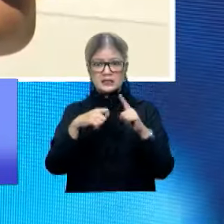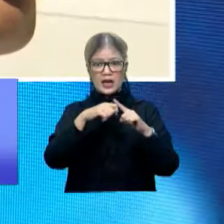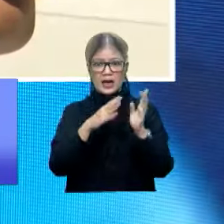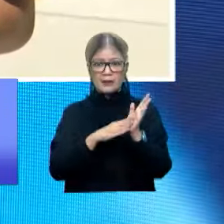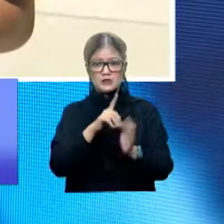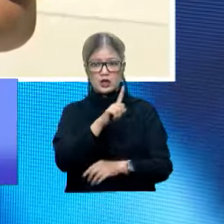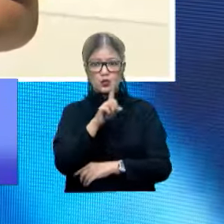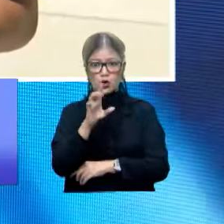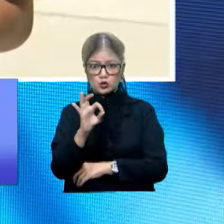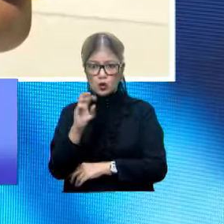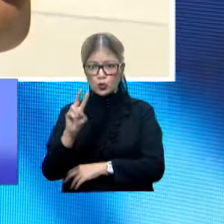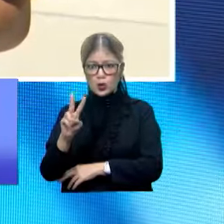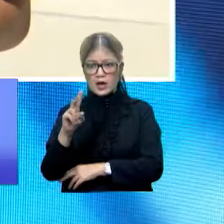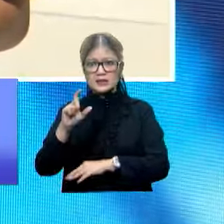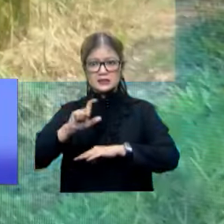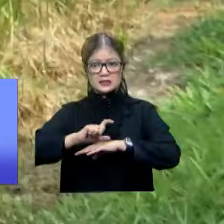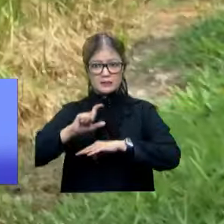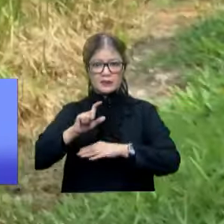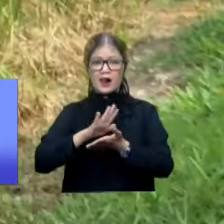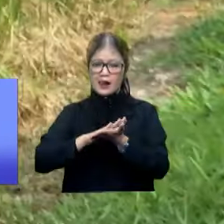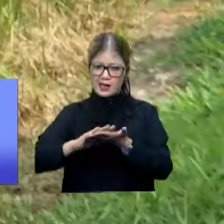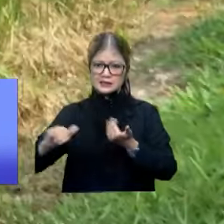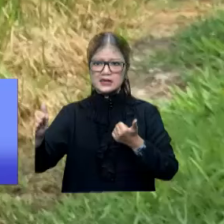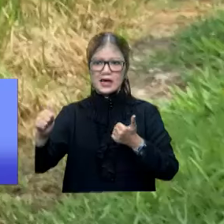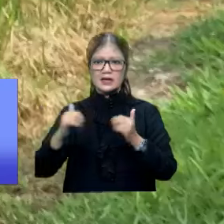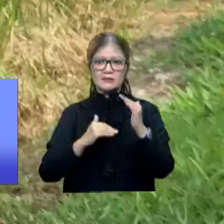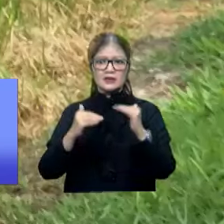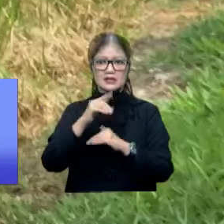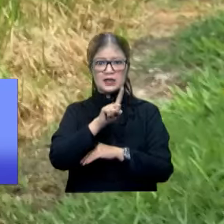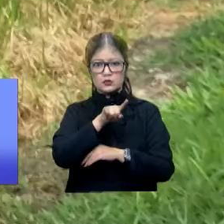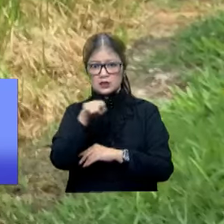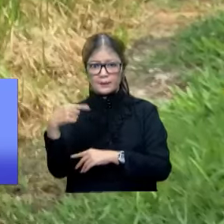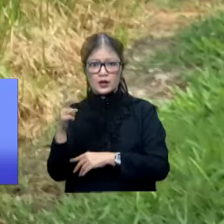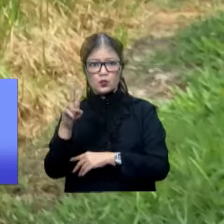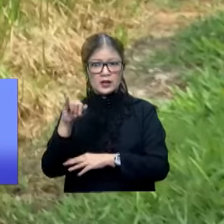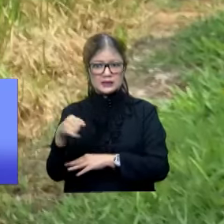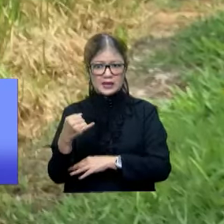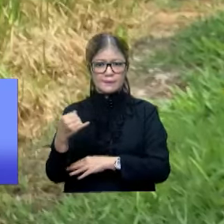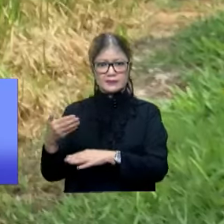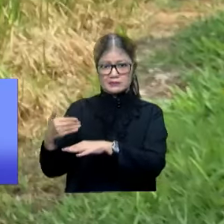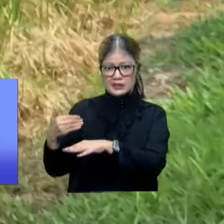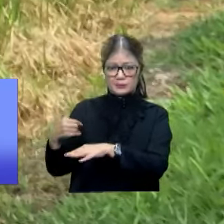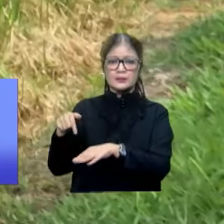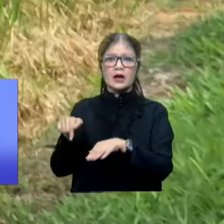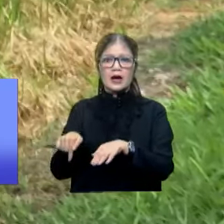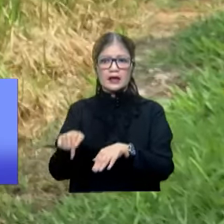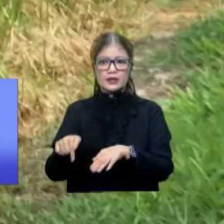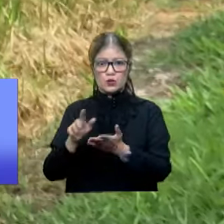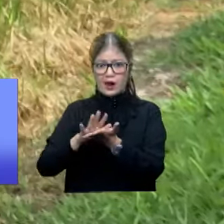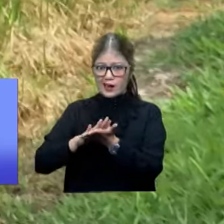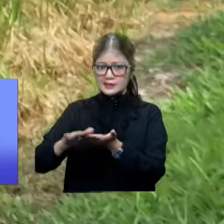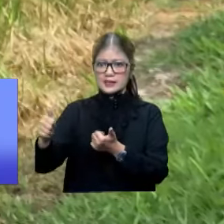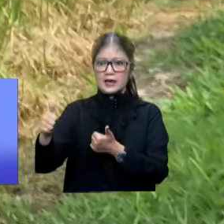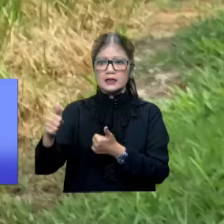ini terpantau ramai lancar. Jika dibandingkan dengan 1 hingga 2 jam kebelakang, ini terpantau lengang. Hal ini diduga diakibatkan